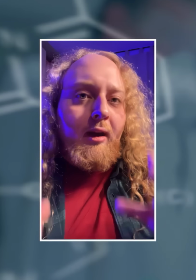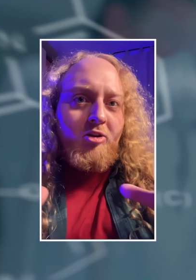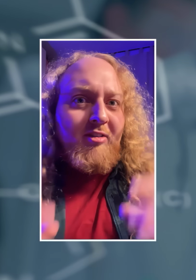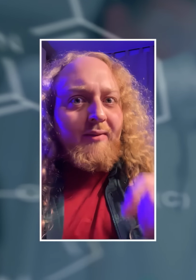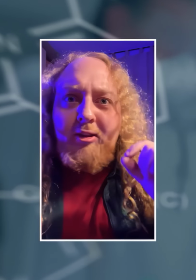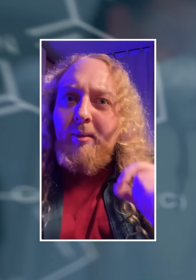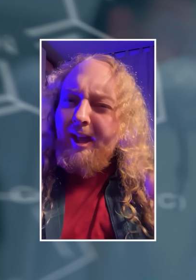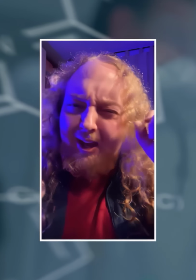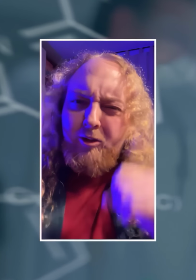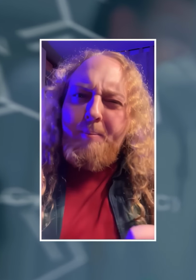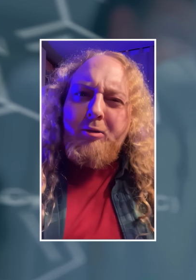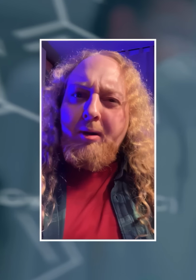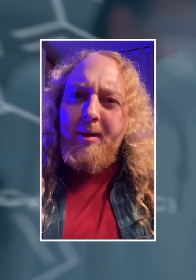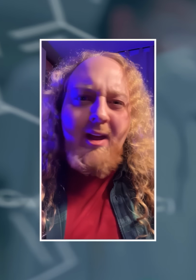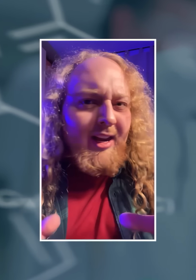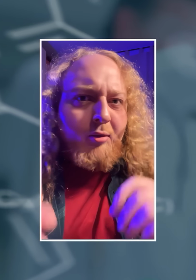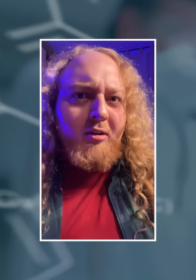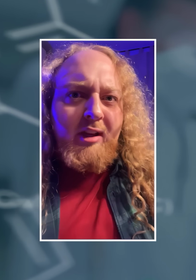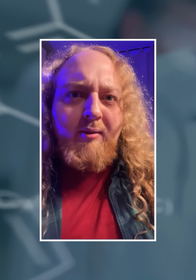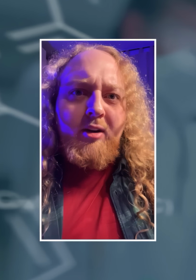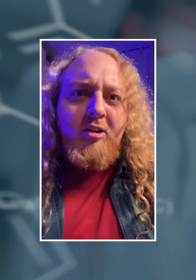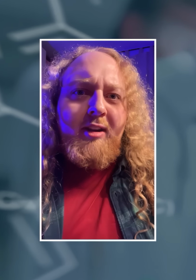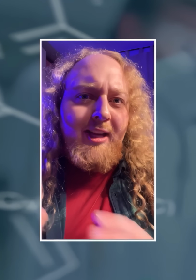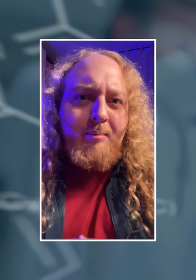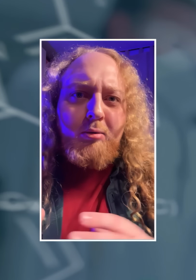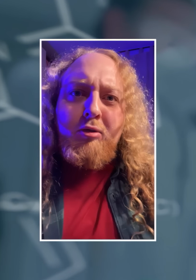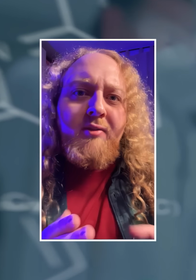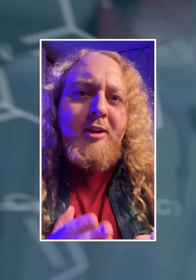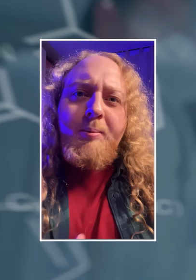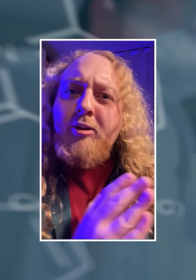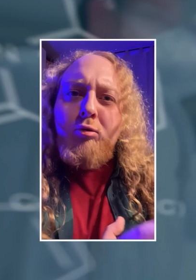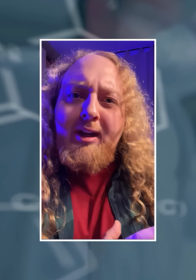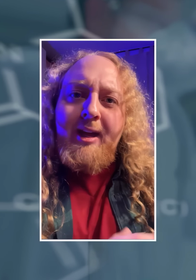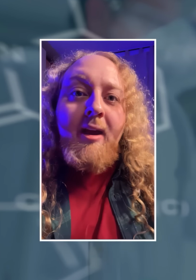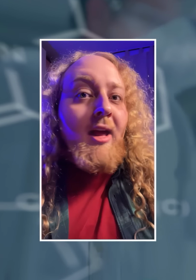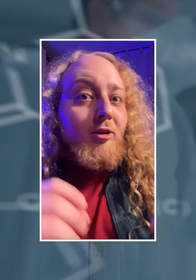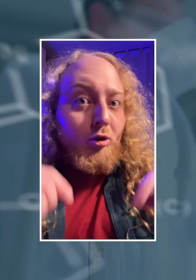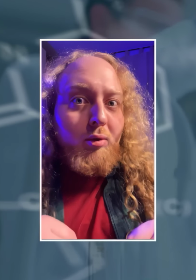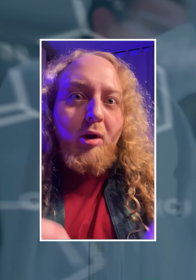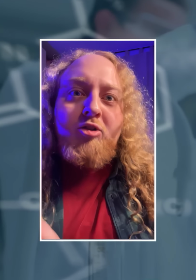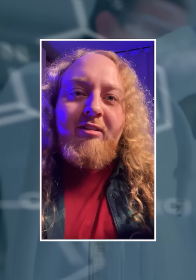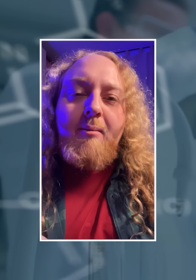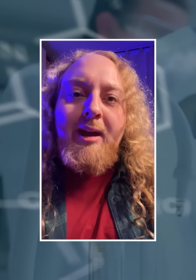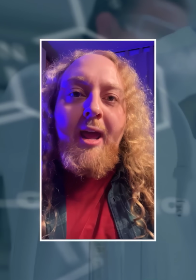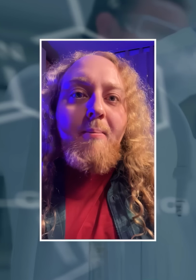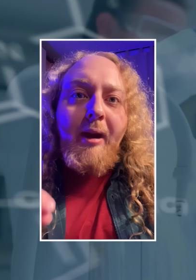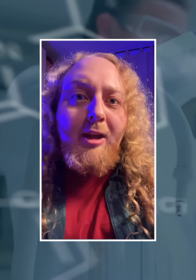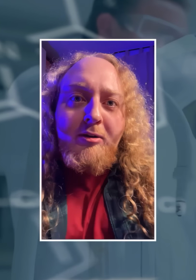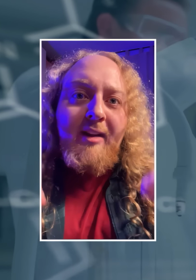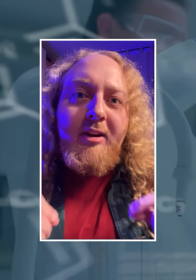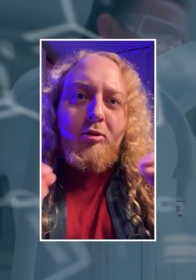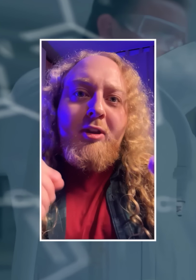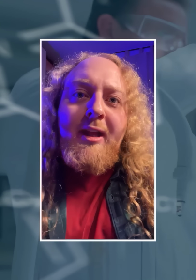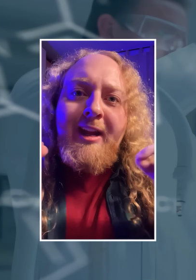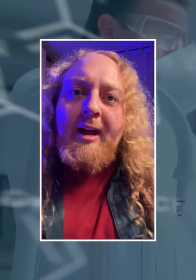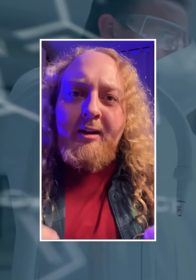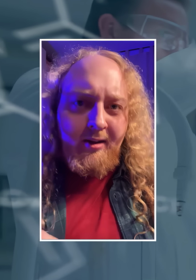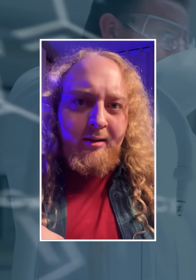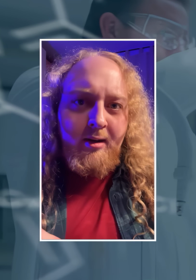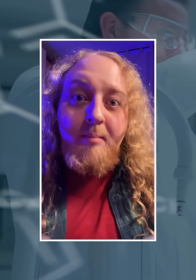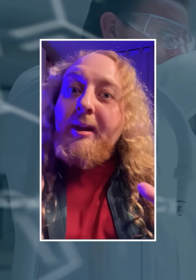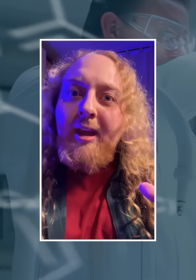conti regista videomaker e doppiatore lavoro insieme a Francesca nella produzione video per il suo Canale e sono qui oggi insieme a lei per ricordarvi di sostenere